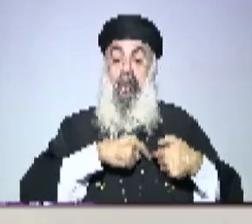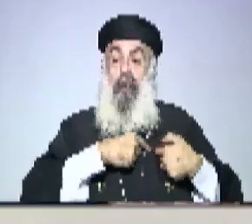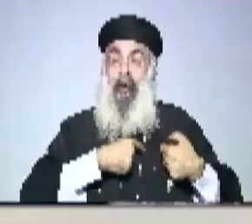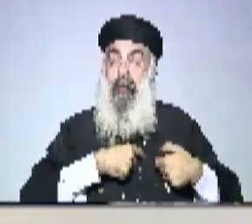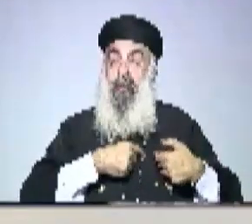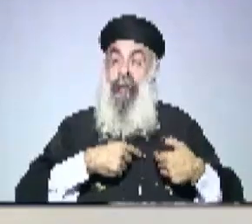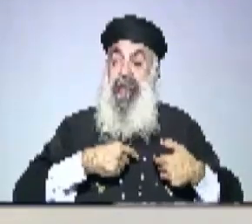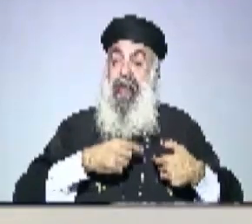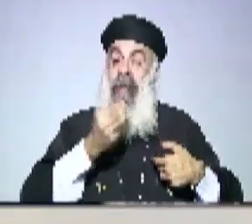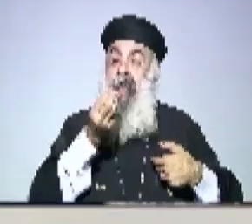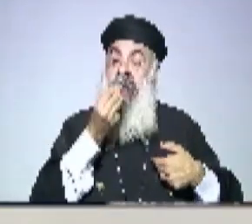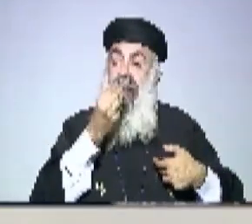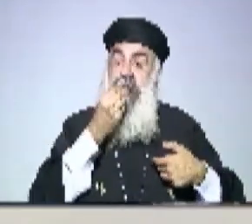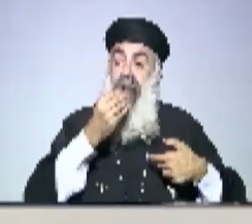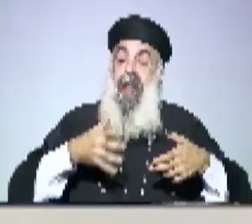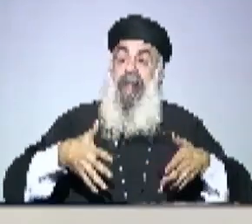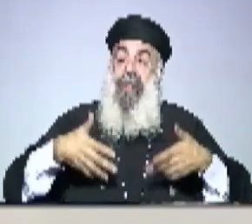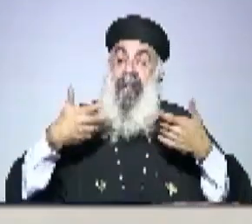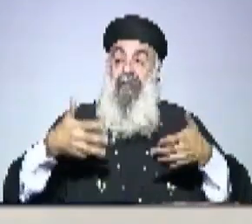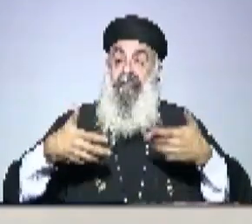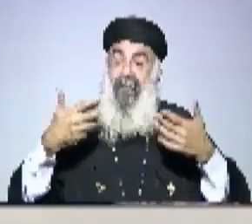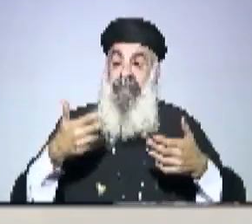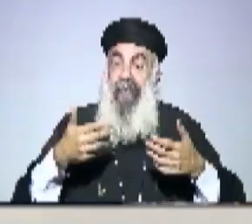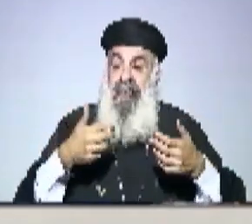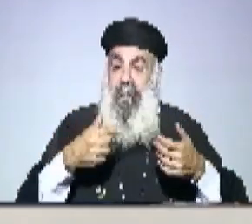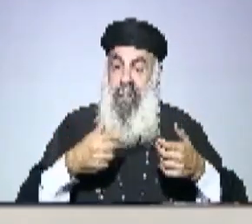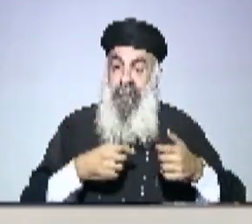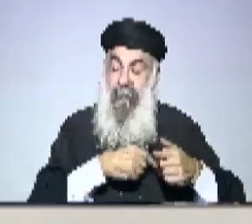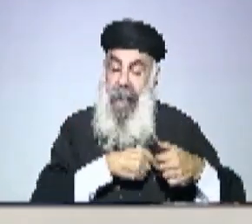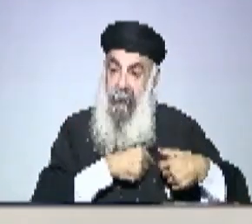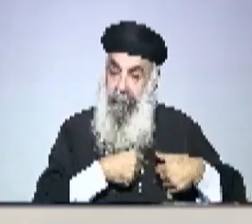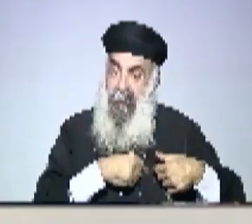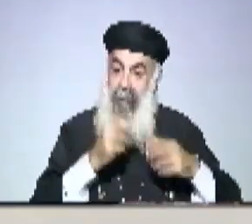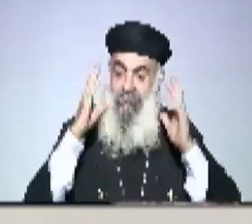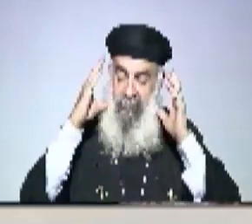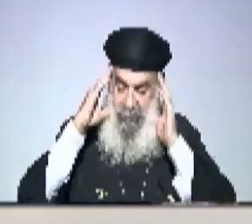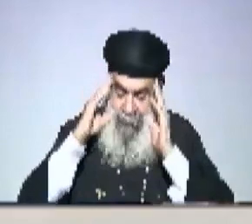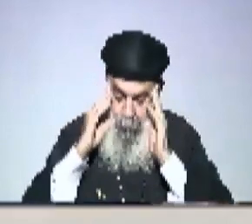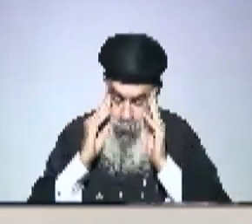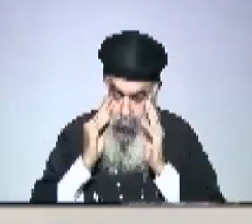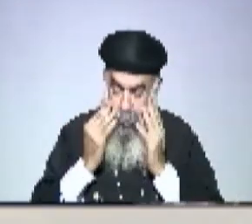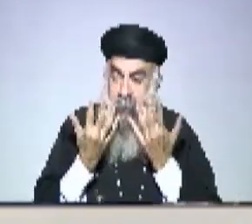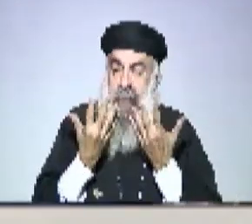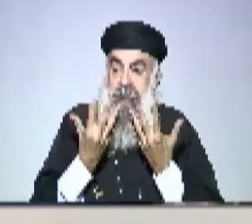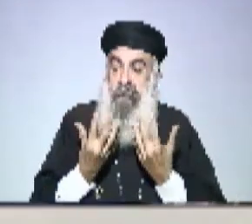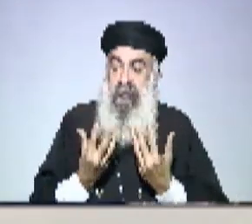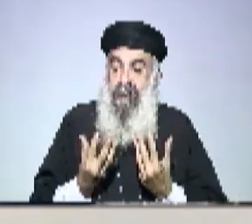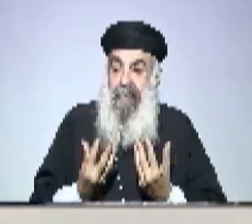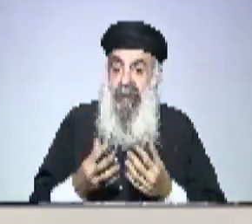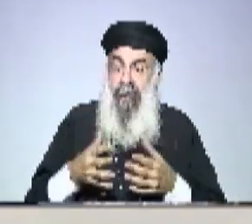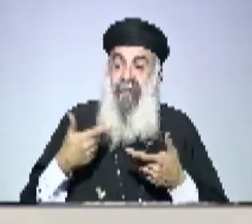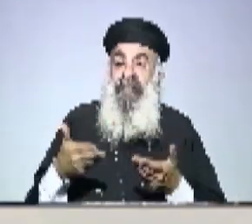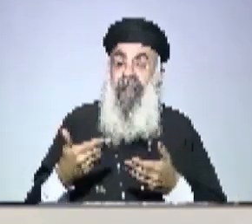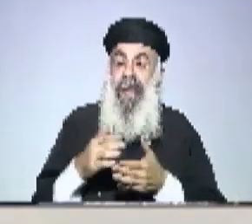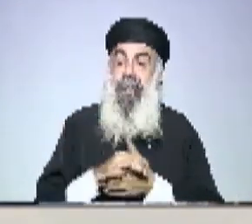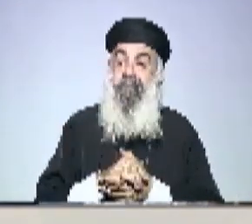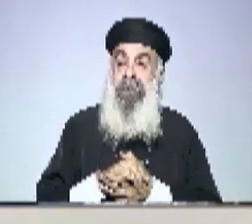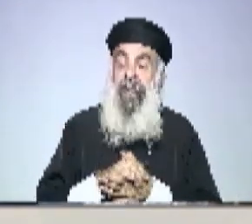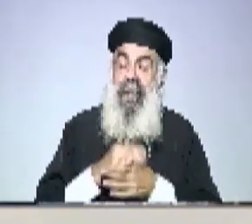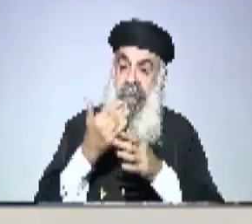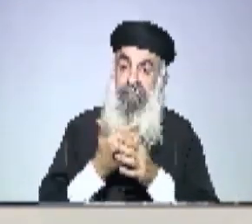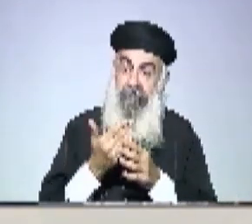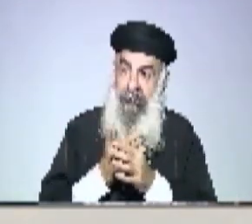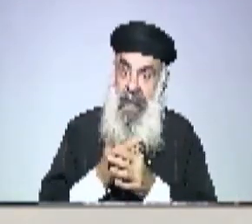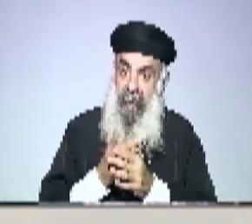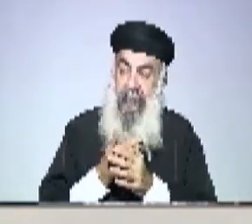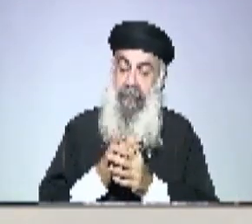وسرورا اهم حاجه قلوبنا تبقى راضيه ومستقره وفرحانه عشان لما